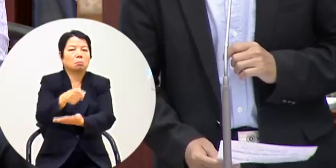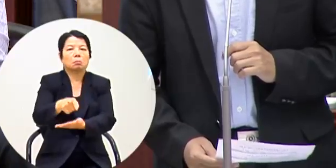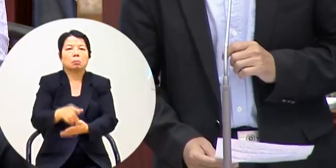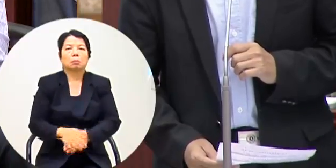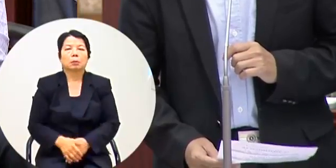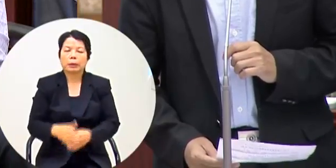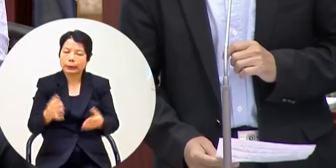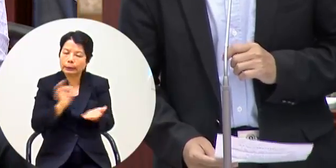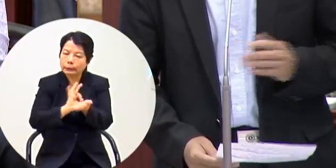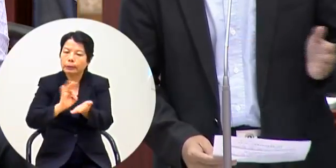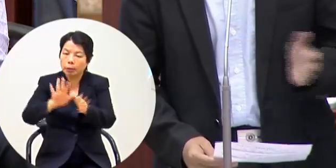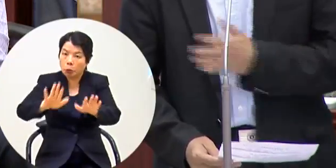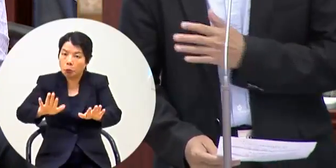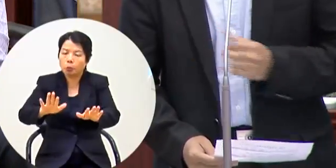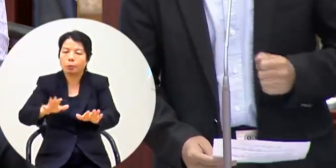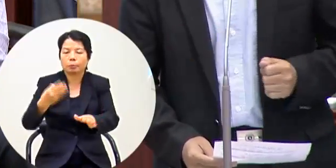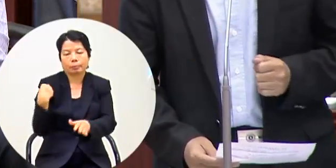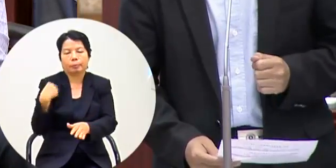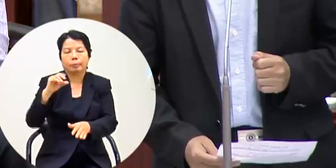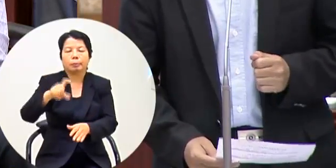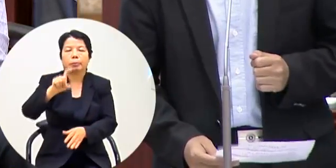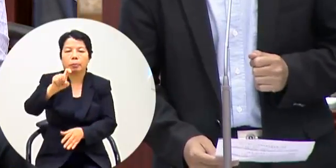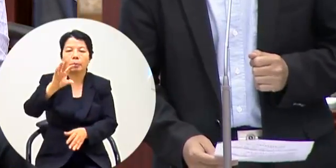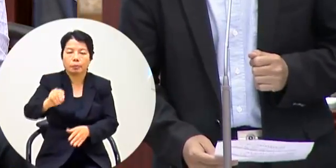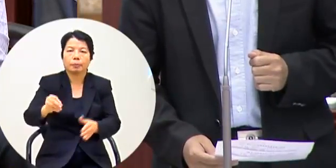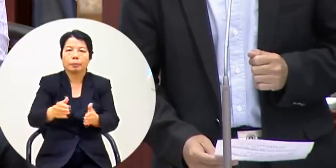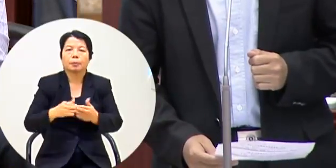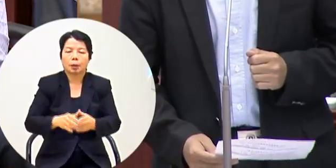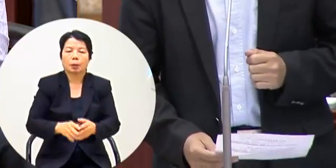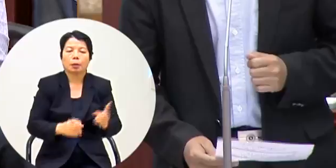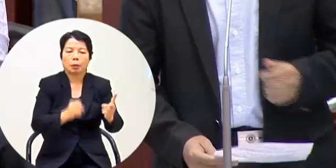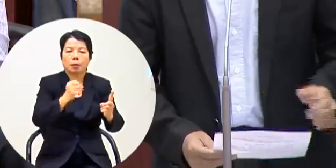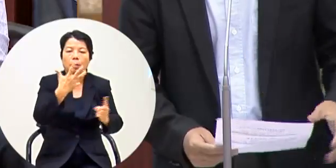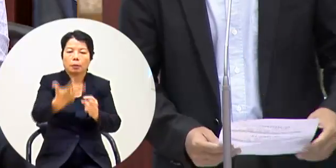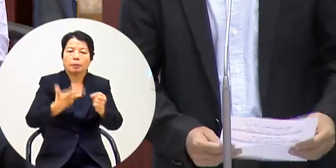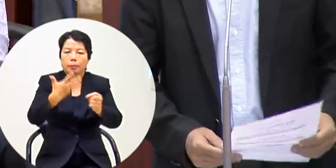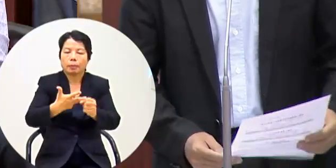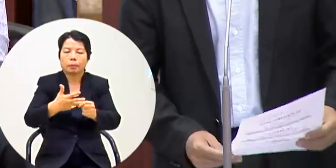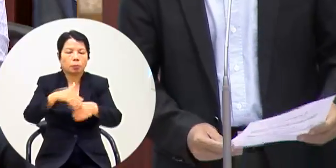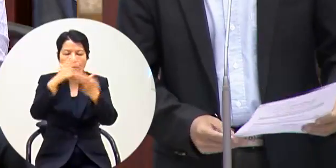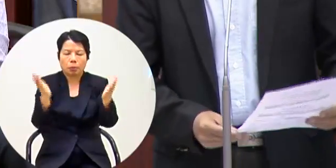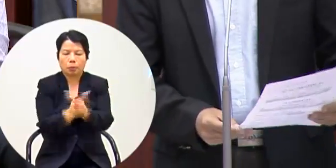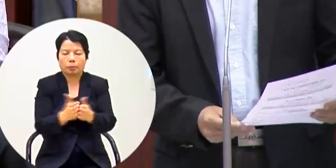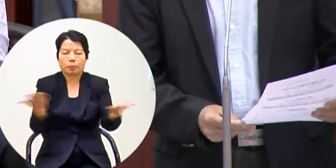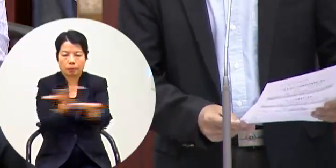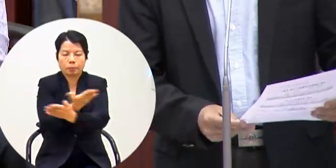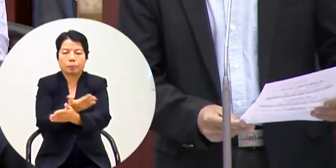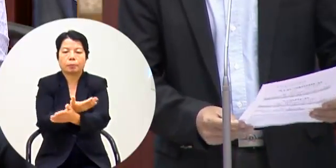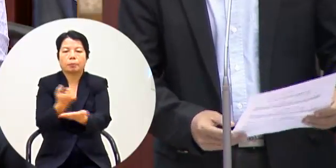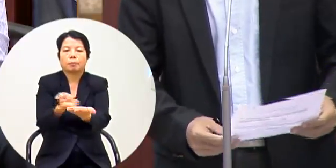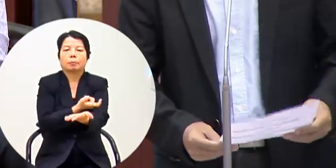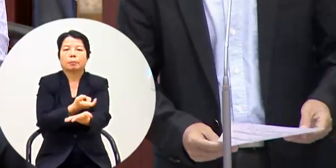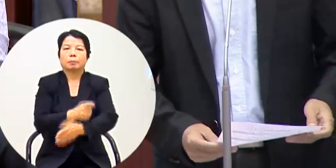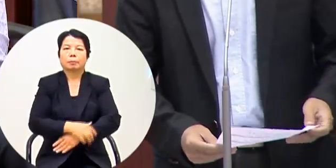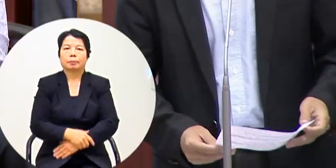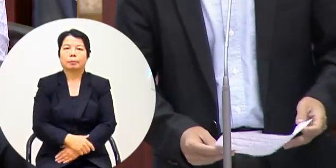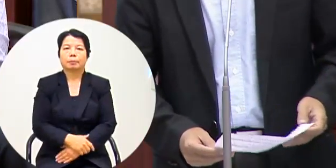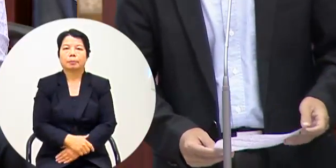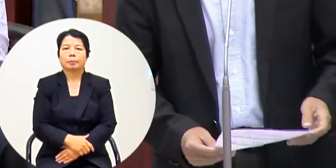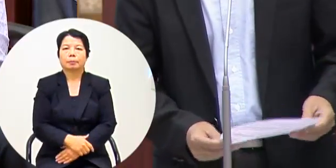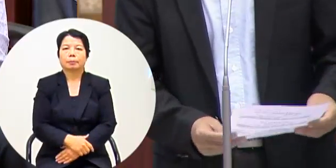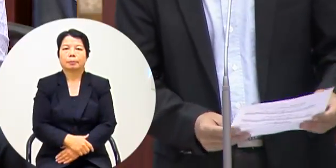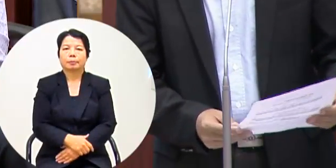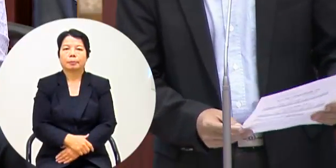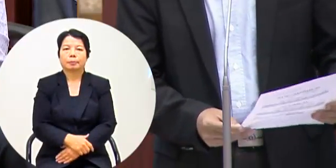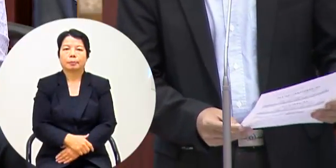最慢108年前会全部整个汰换掉， 哈、哦，108年， 108年，哈、哦。那另外刚刚新达电厂其